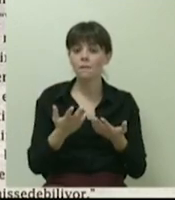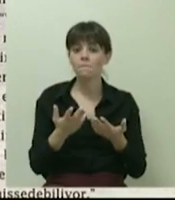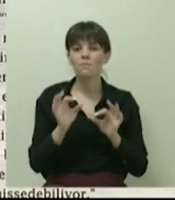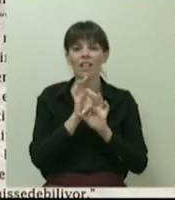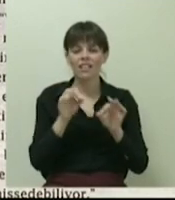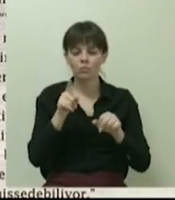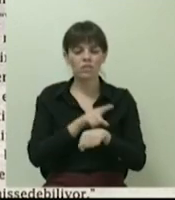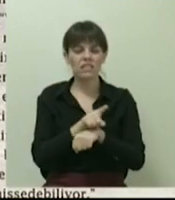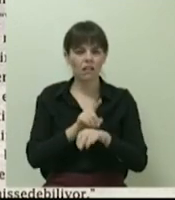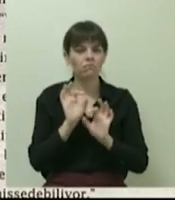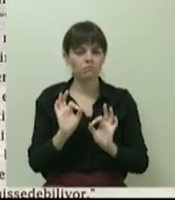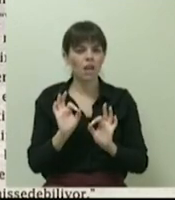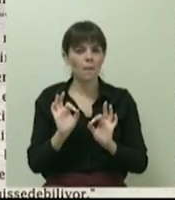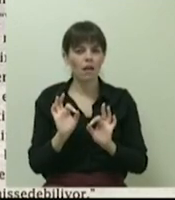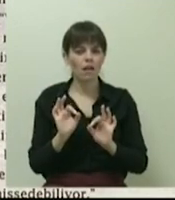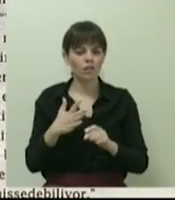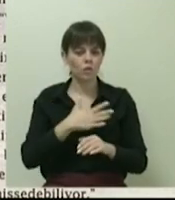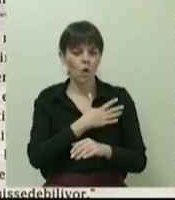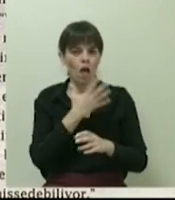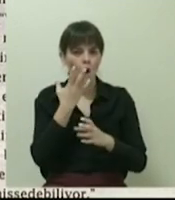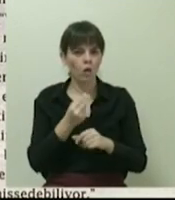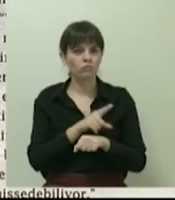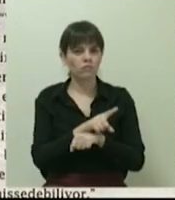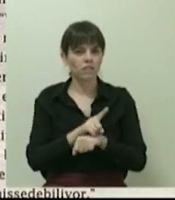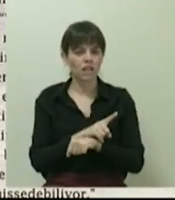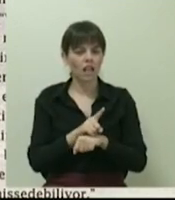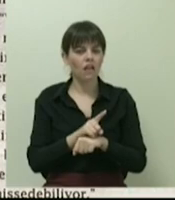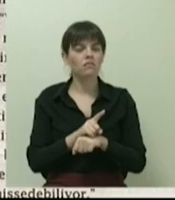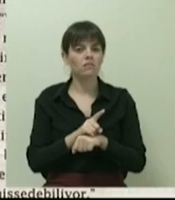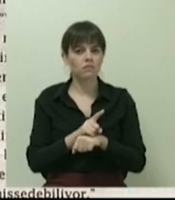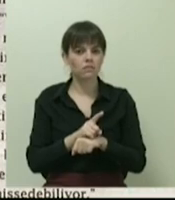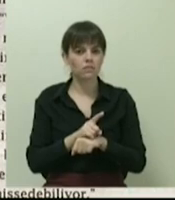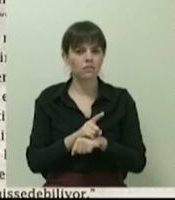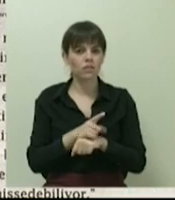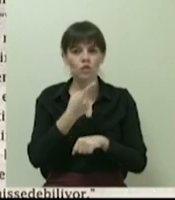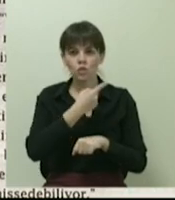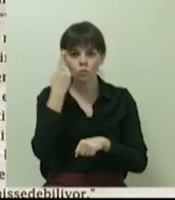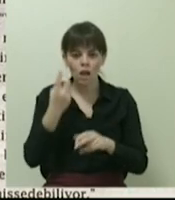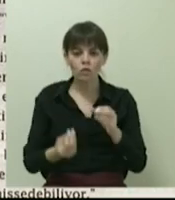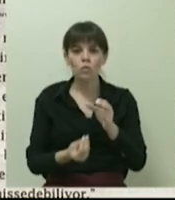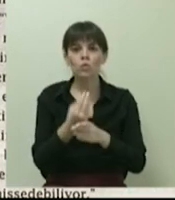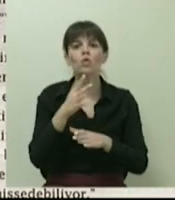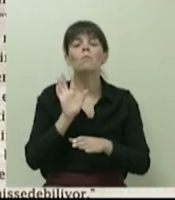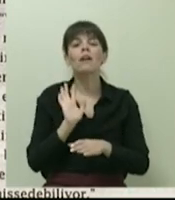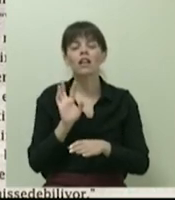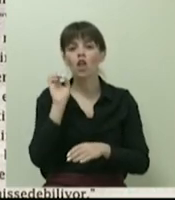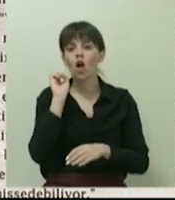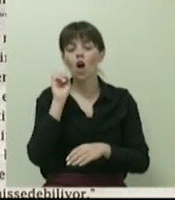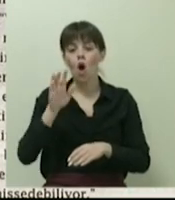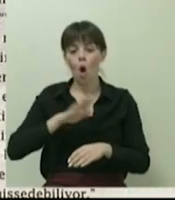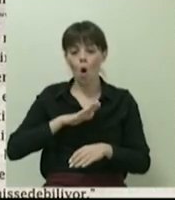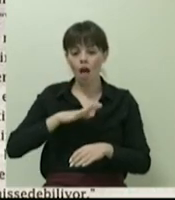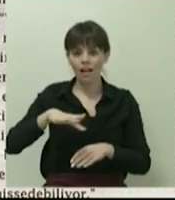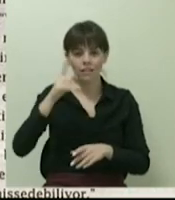tam da bu sıralarda değil mi? Yani kongrenin olduğu sıralarda daha şey yapılmadan, cumhuriyet kurulmadan öğrencileri,